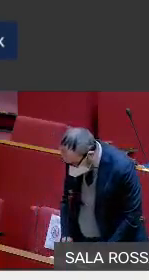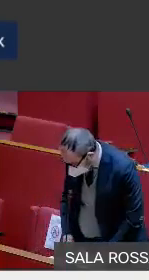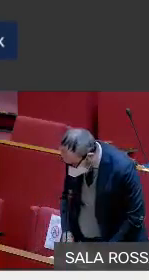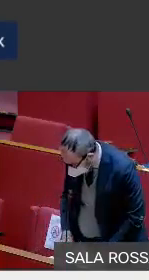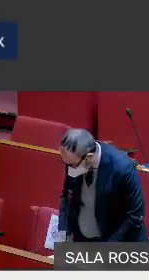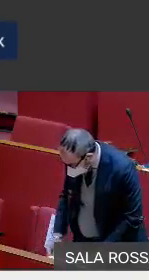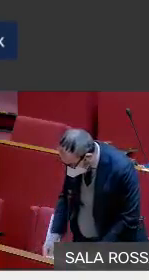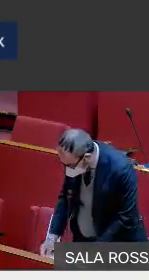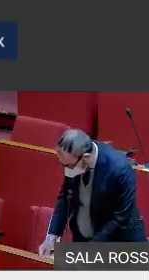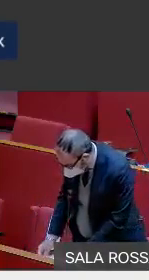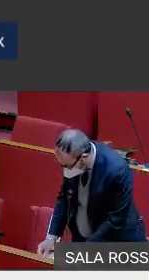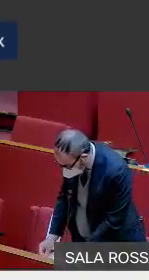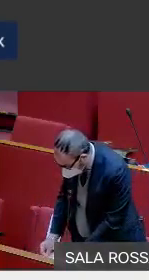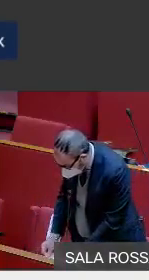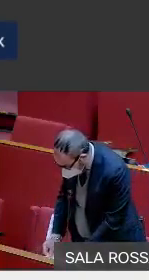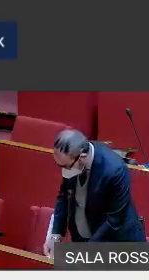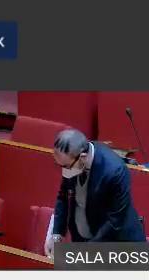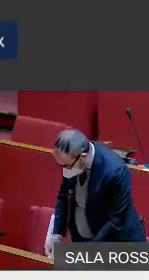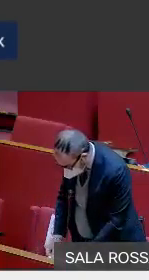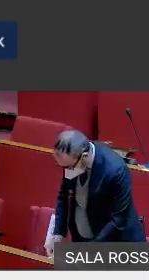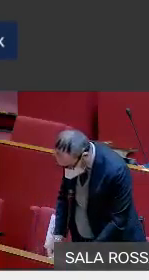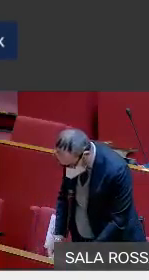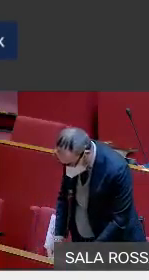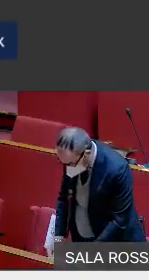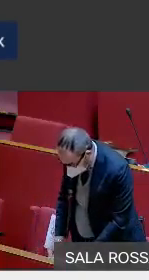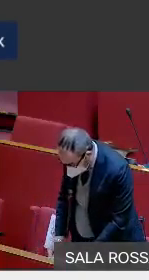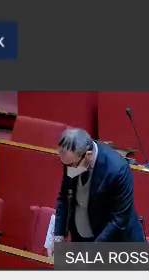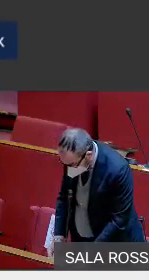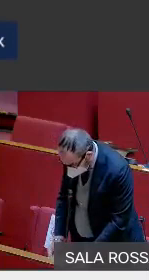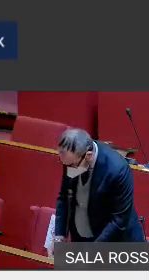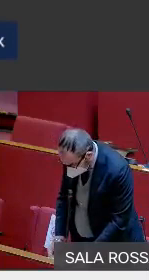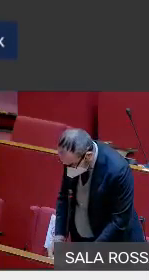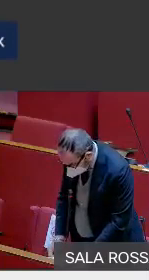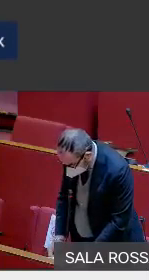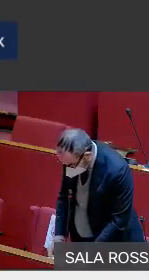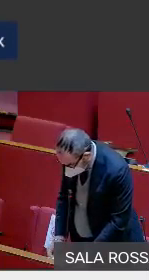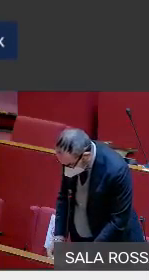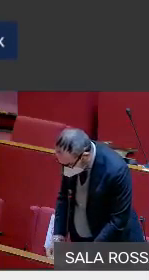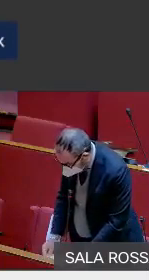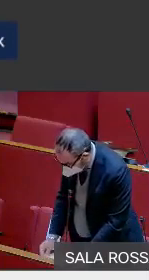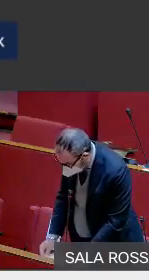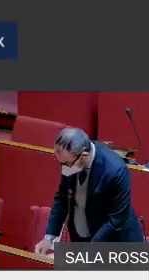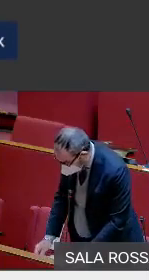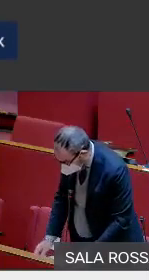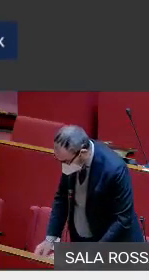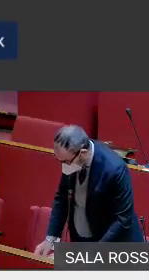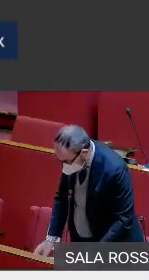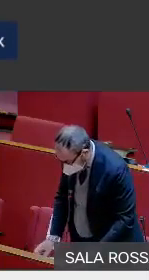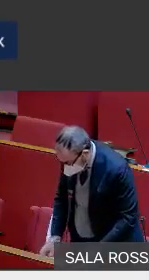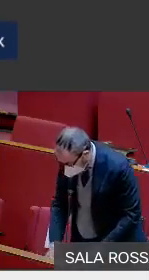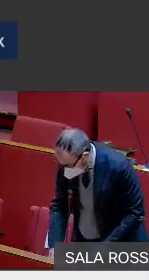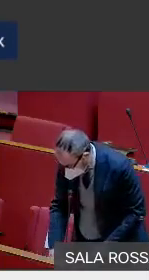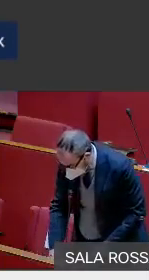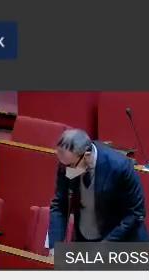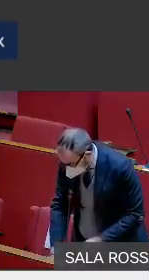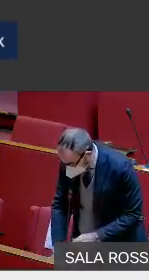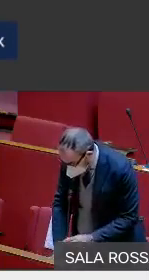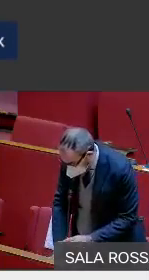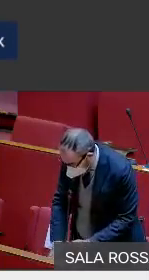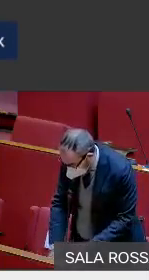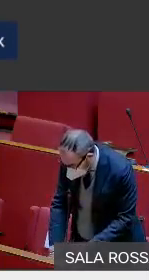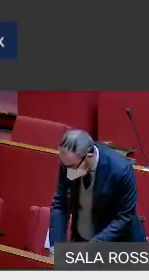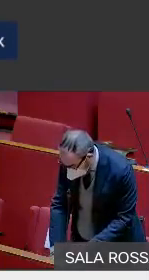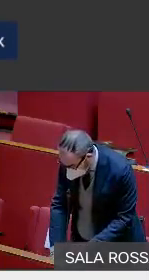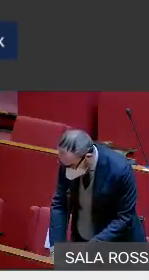in prossimità dell'autorità portuale è un fatto sicuramente di possibilità da parte di autorità portuale